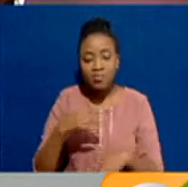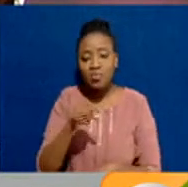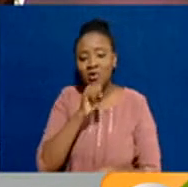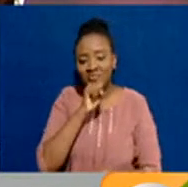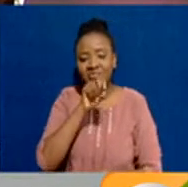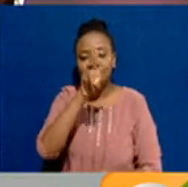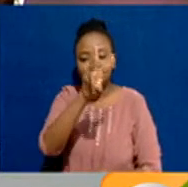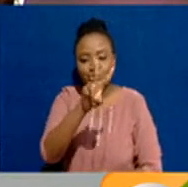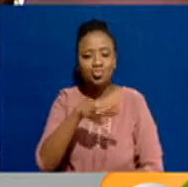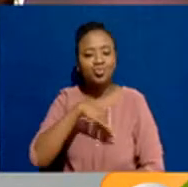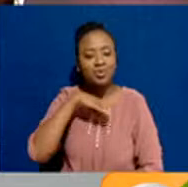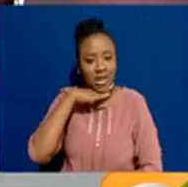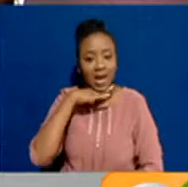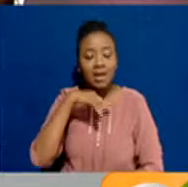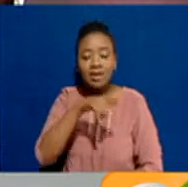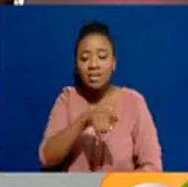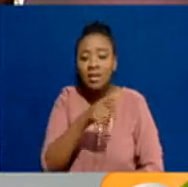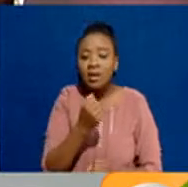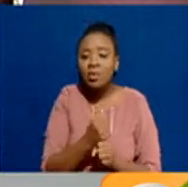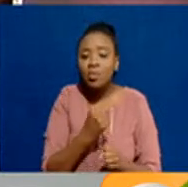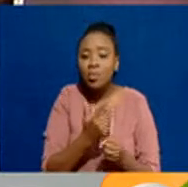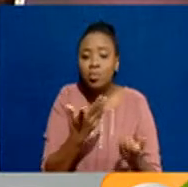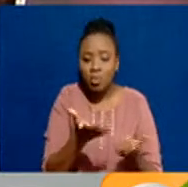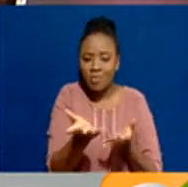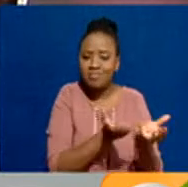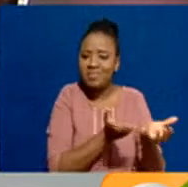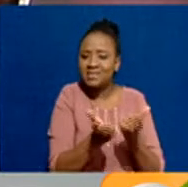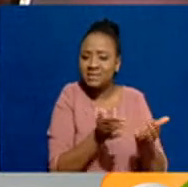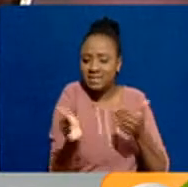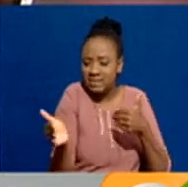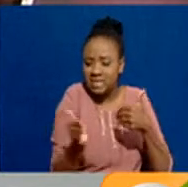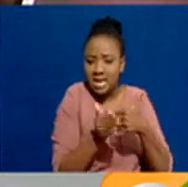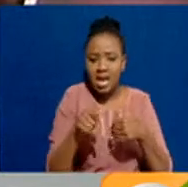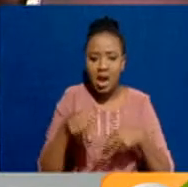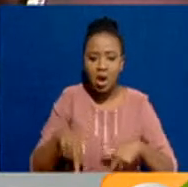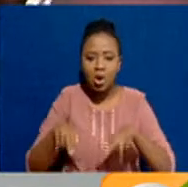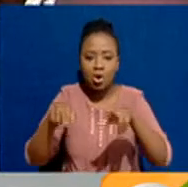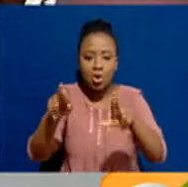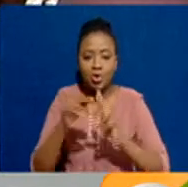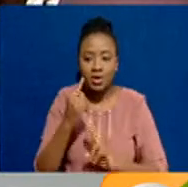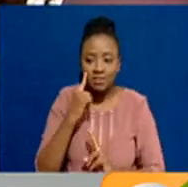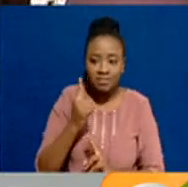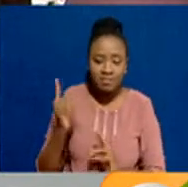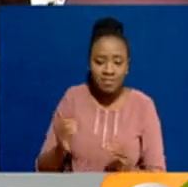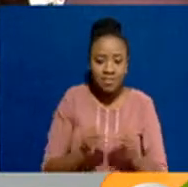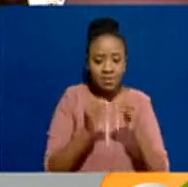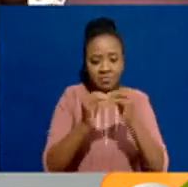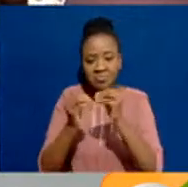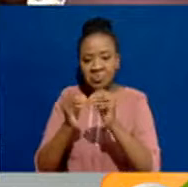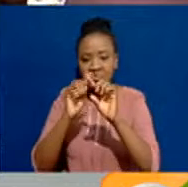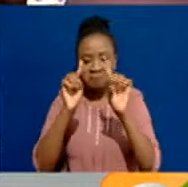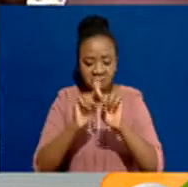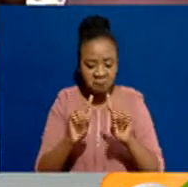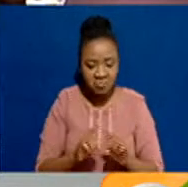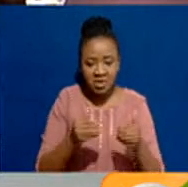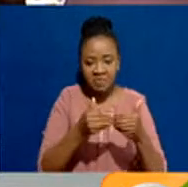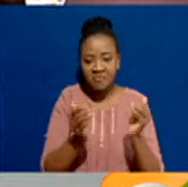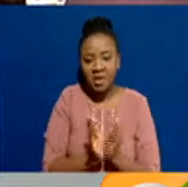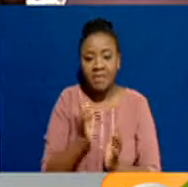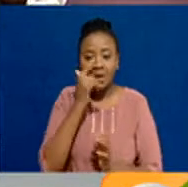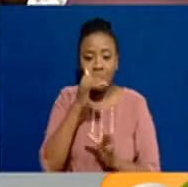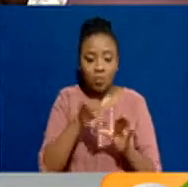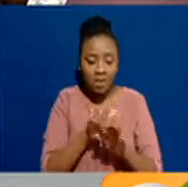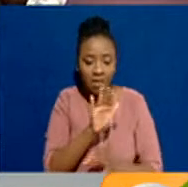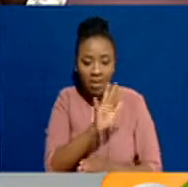ni wachuzi waliokuwa wakiuza bidhaa zao kando ya barabara hiyo. Safina Chengo Uma alikutana na baadhi ya familia zilizopoteza wapendwa